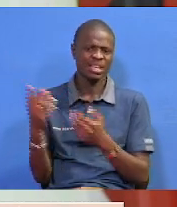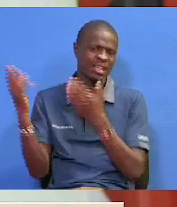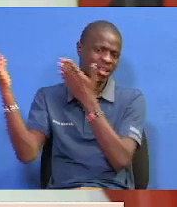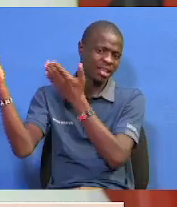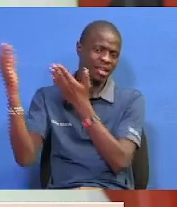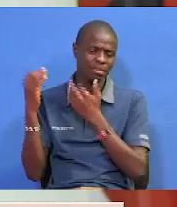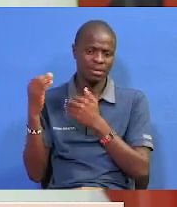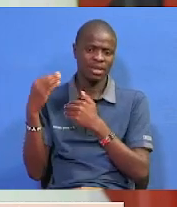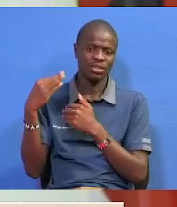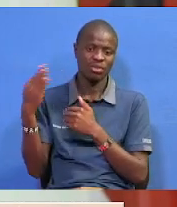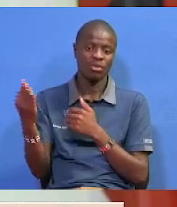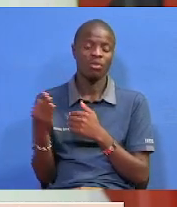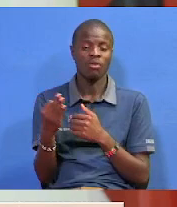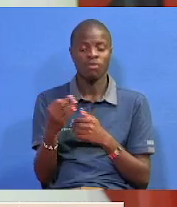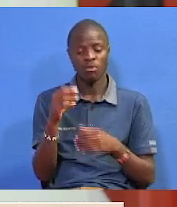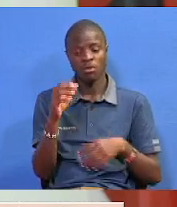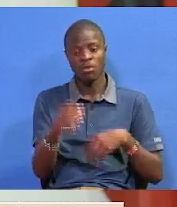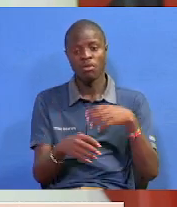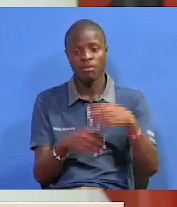gunia 6 million.